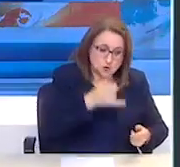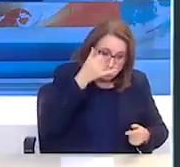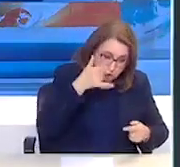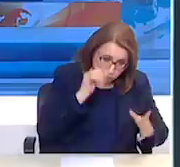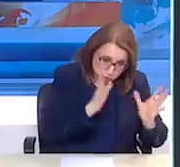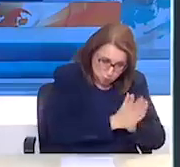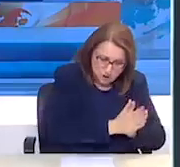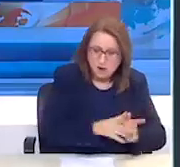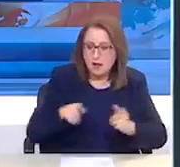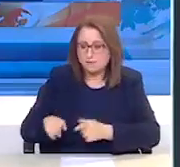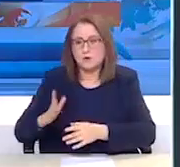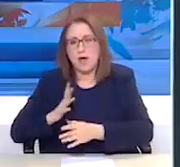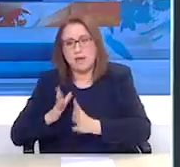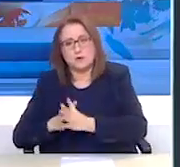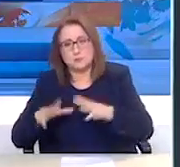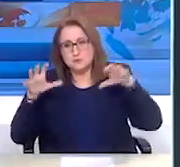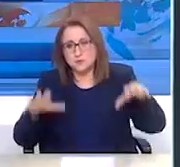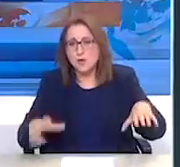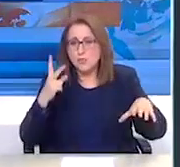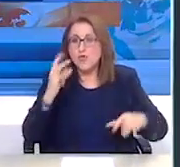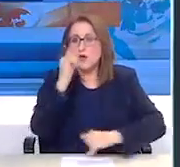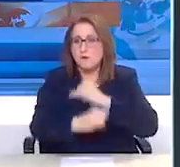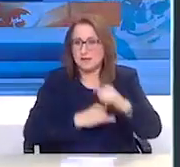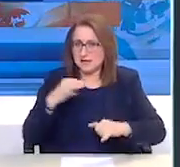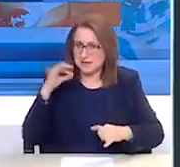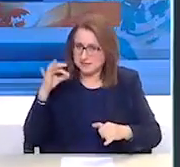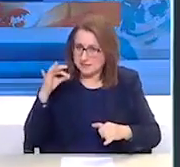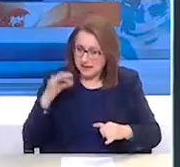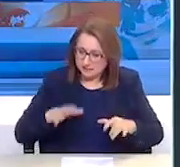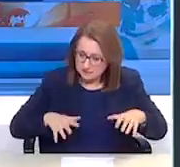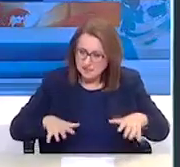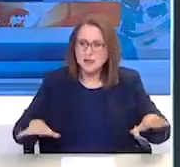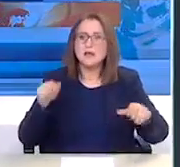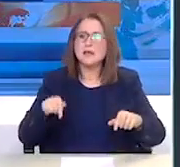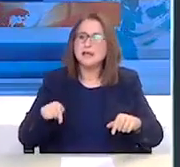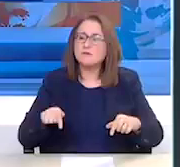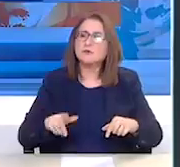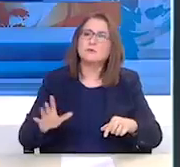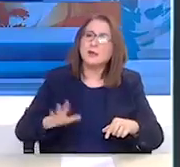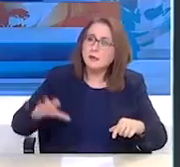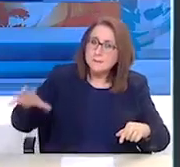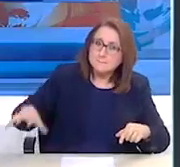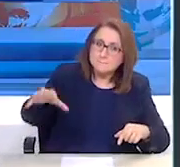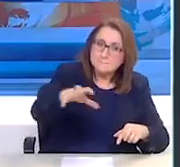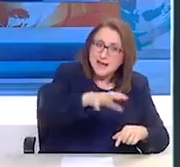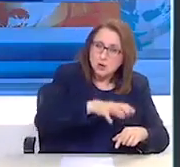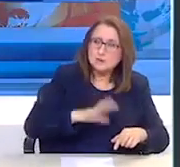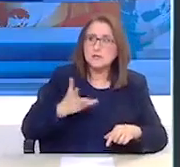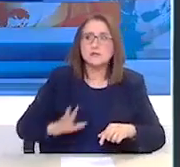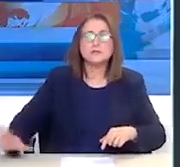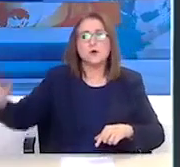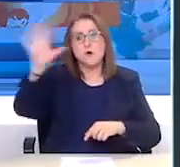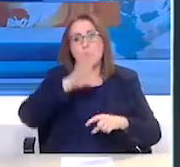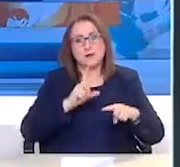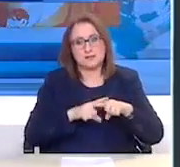εθνικό χαρακτήρα, να αφορά δηλαδή μια συγκεκριμένη γεωγραφική περιοχή ή ολόκληρη τη χώρα. Σε αυτές τις δύσκολες συνθήκες η αλληλεγγύη